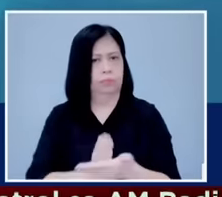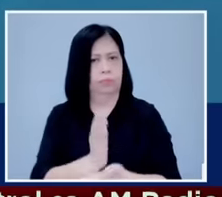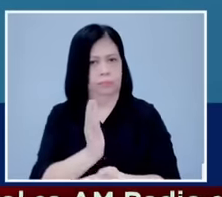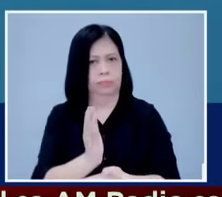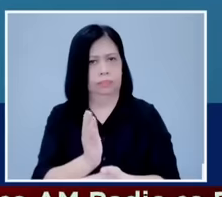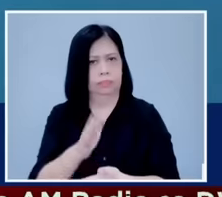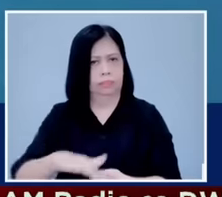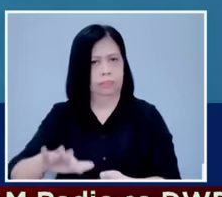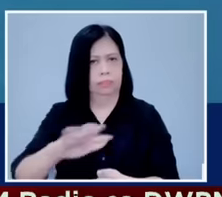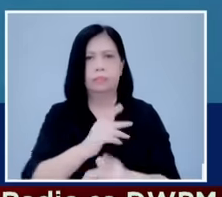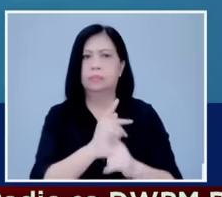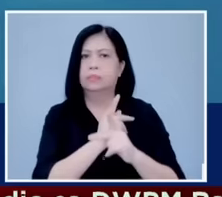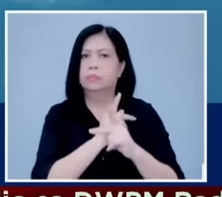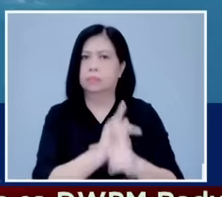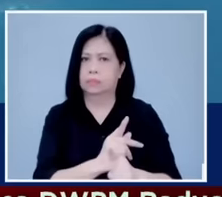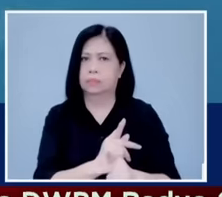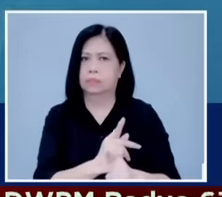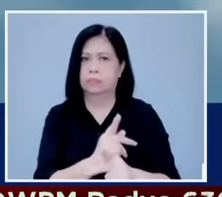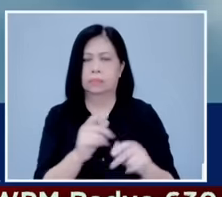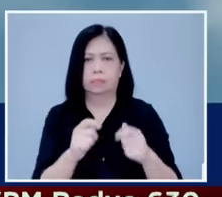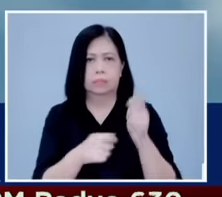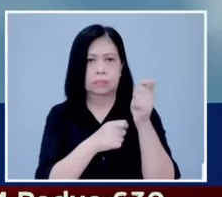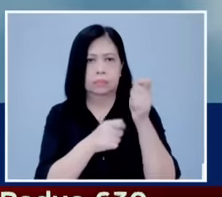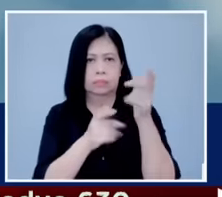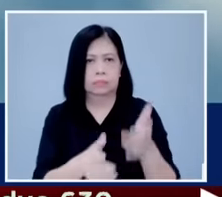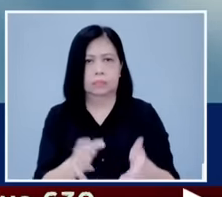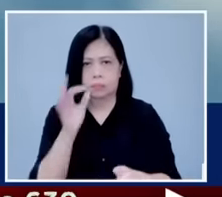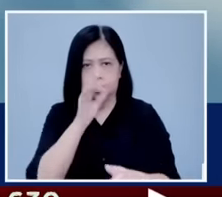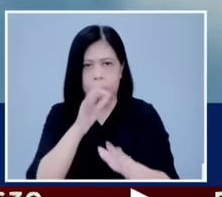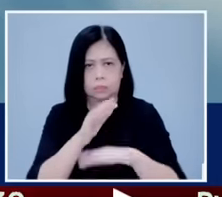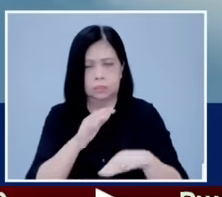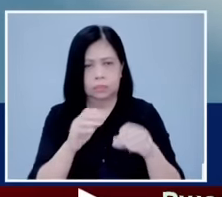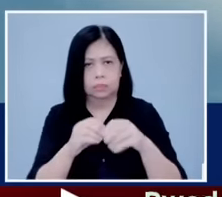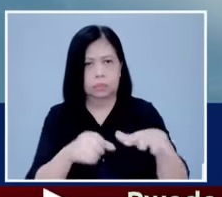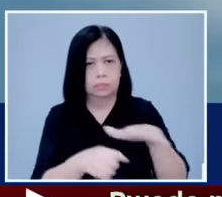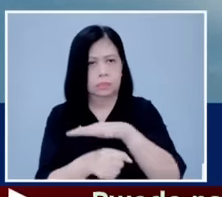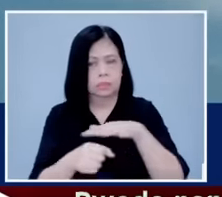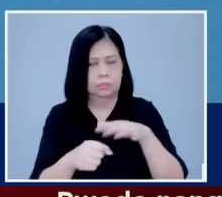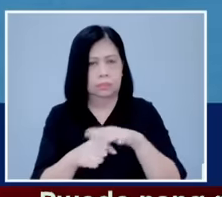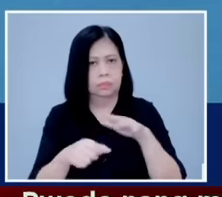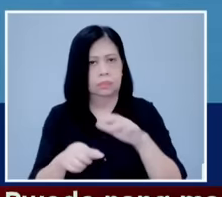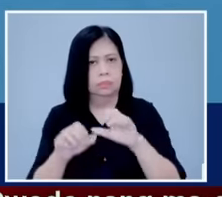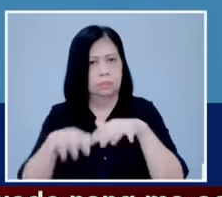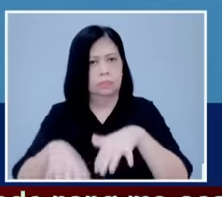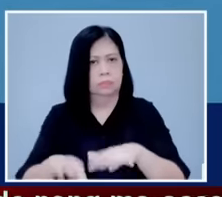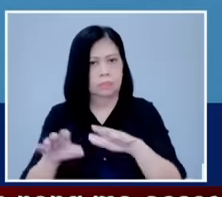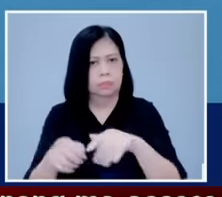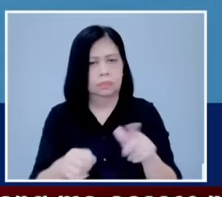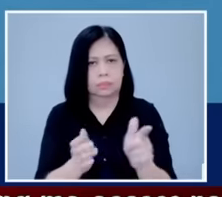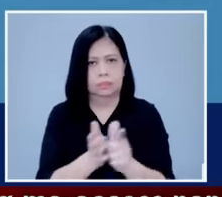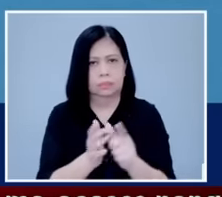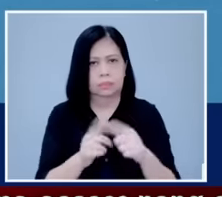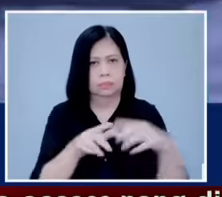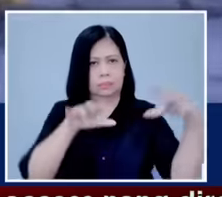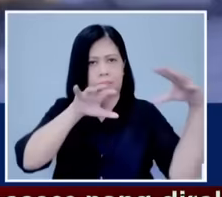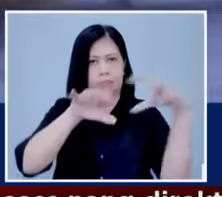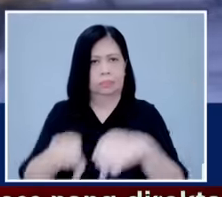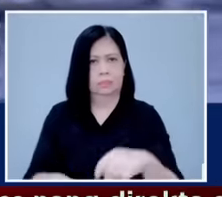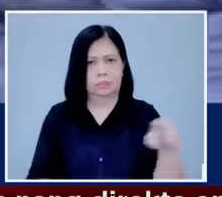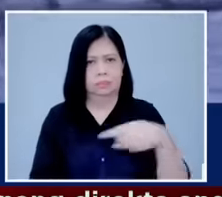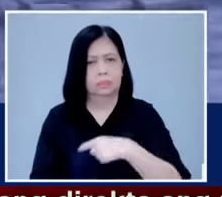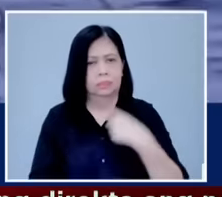itong protektahan ang mga mangingisdang Pinoy sa bahagi ng dagat na ilegal na inokupa ng